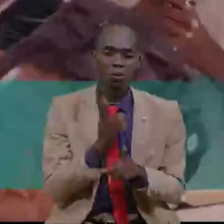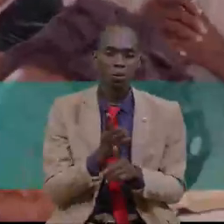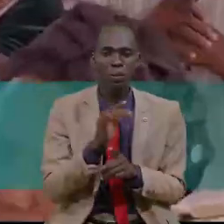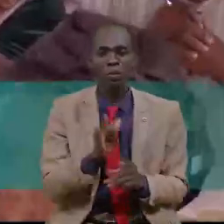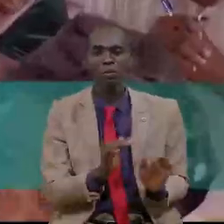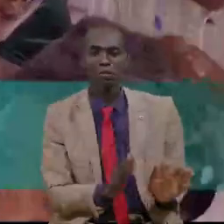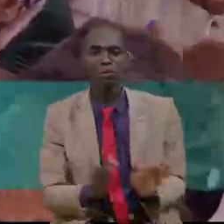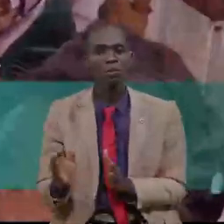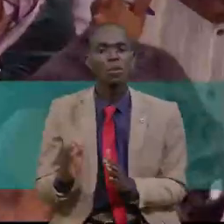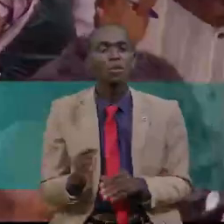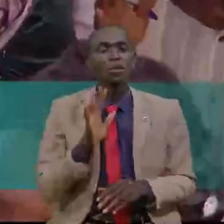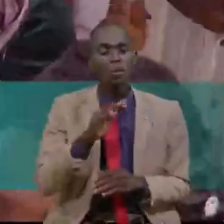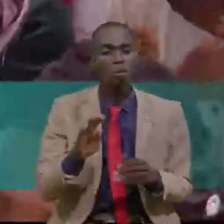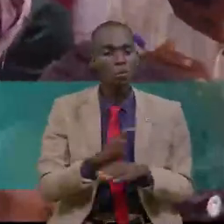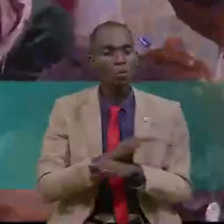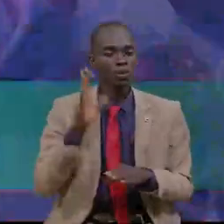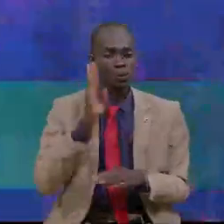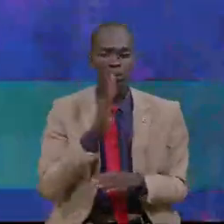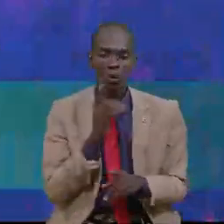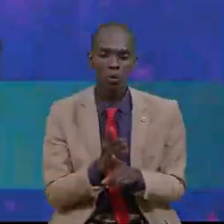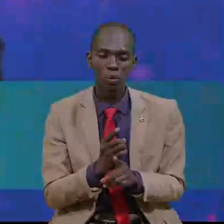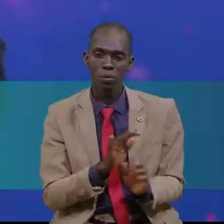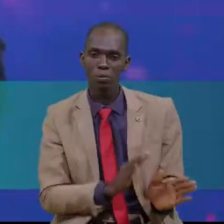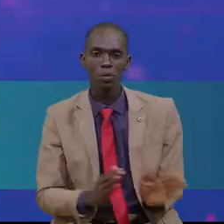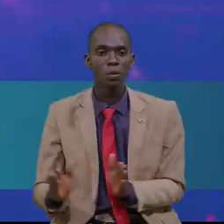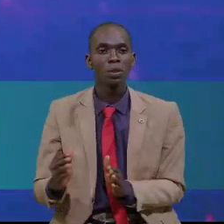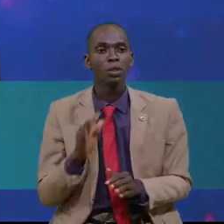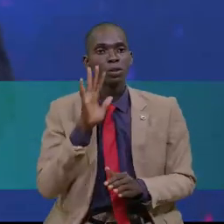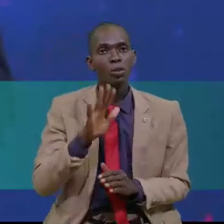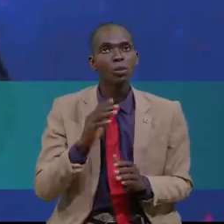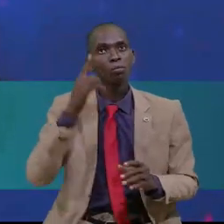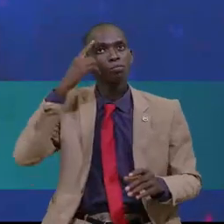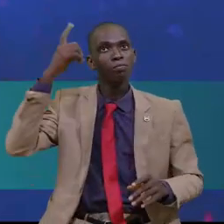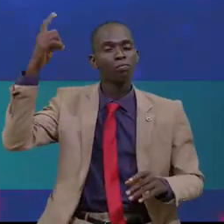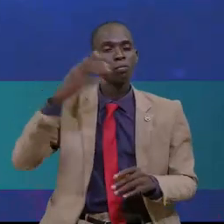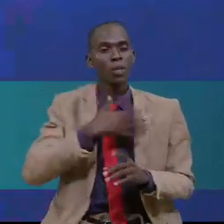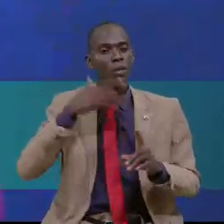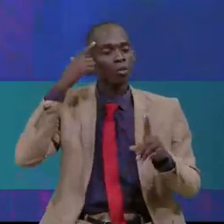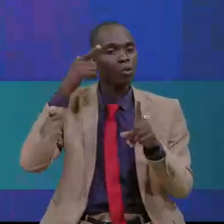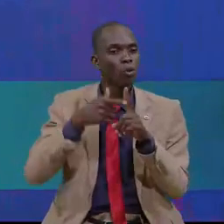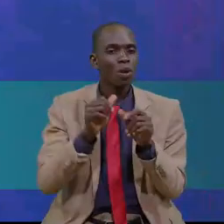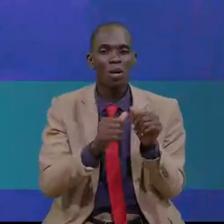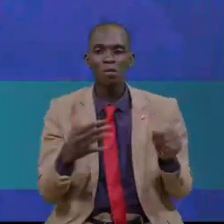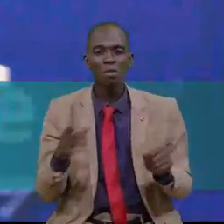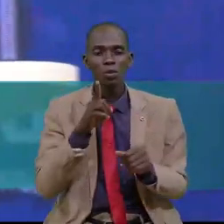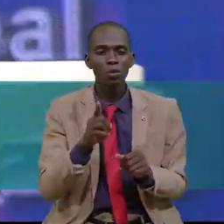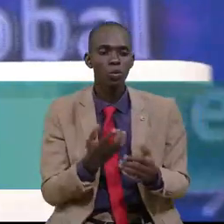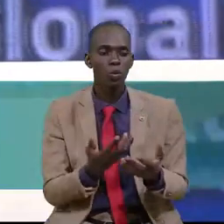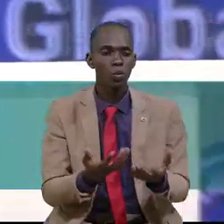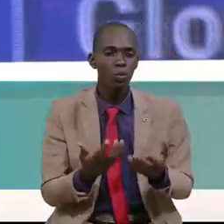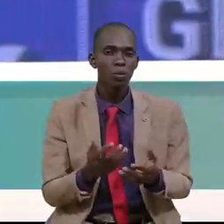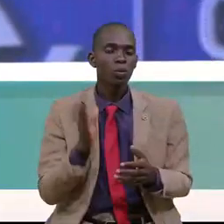ordonnée, vos affaires seront ordonnées, vos aspirations et vos ambitions, et tout ce que